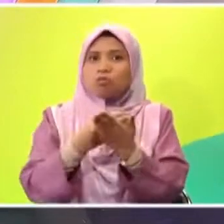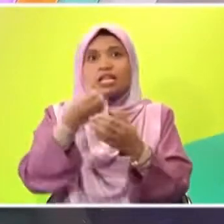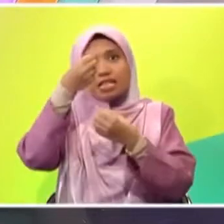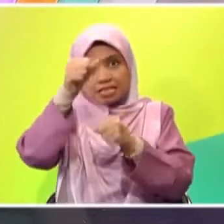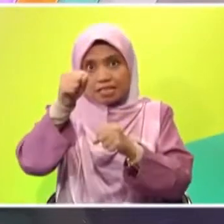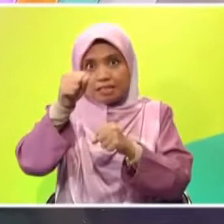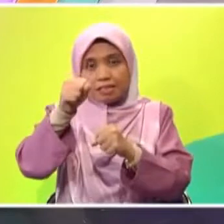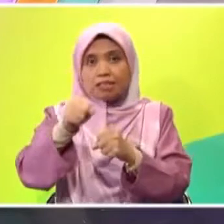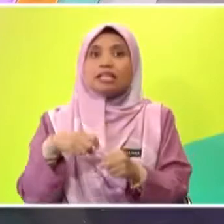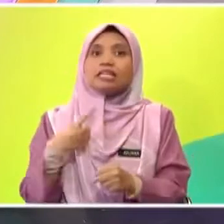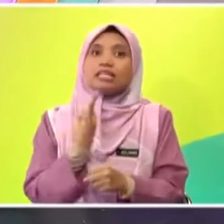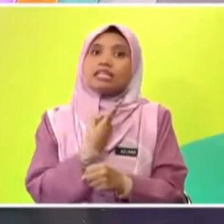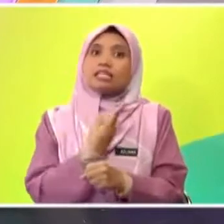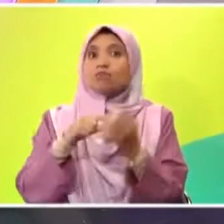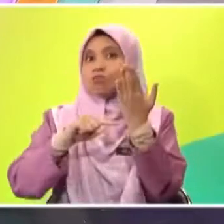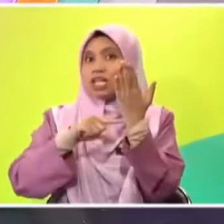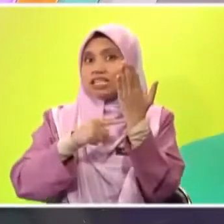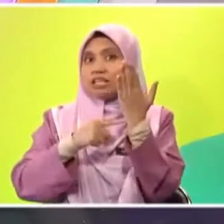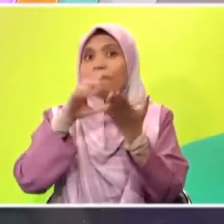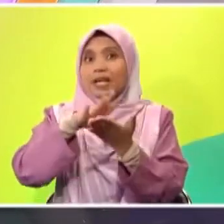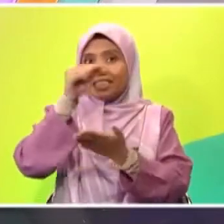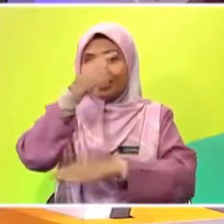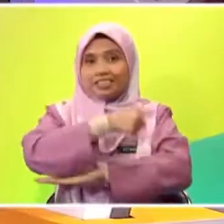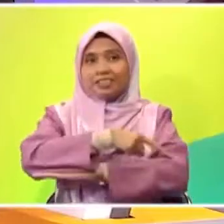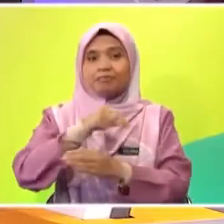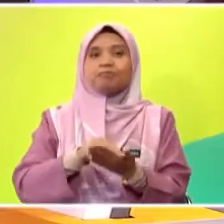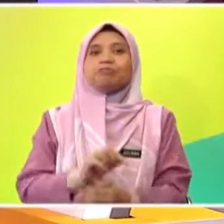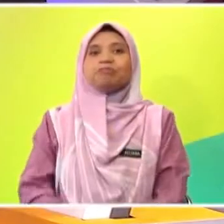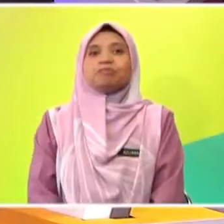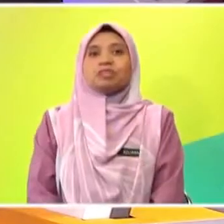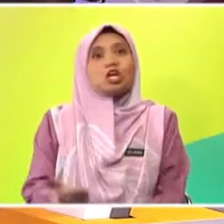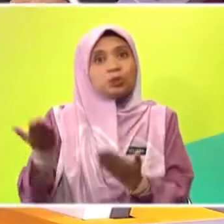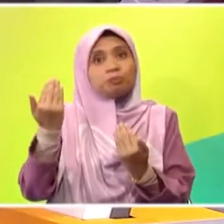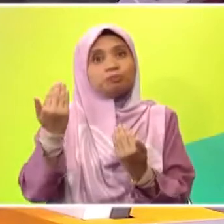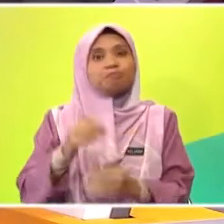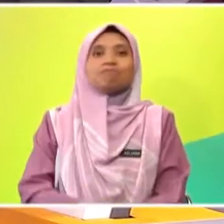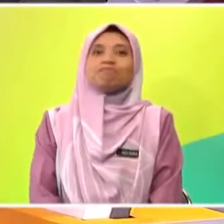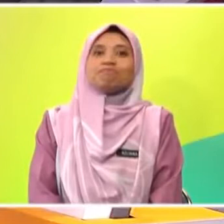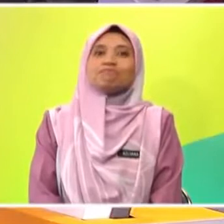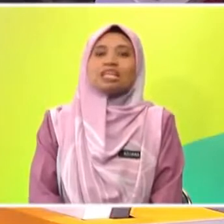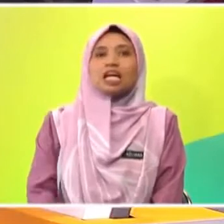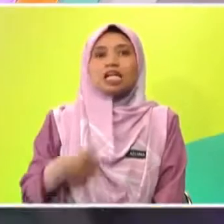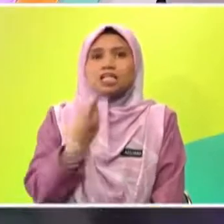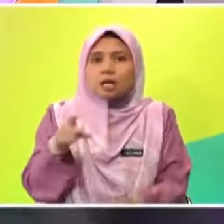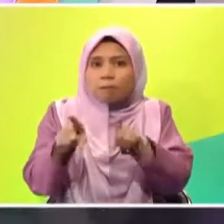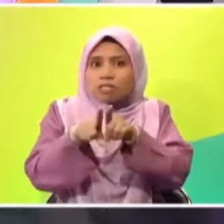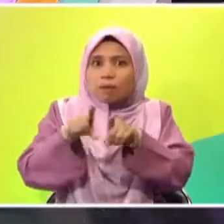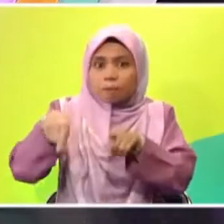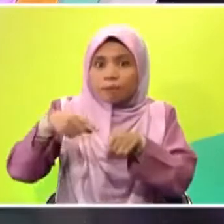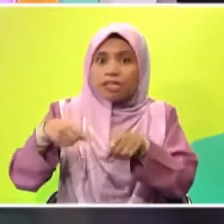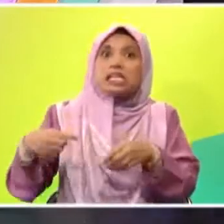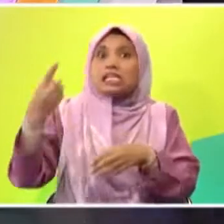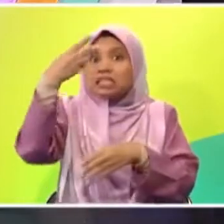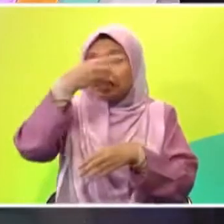anak-anak murid di rumah sudah bersedia Ayo kita memudahkan pelajaran kita pada hari ini juga lima kita ke depan kita lihat bye Boy